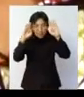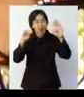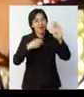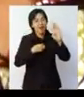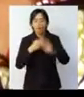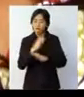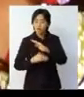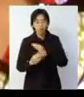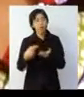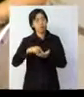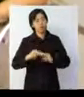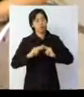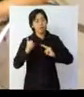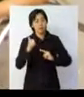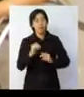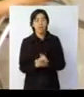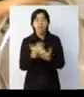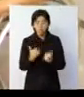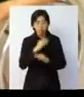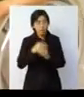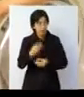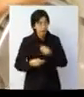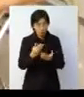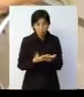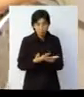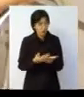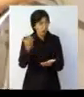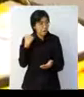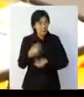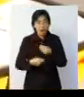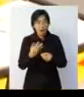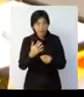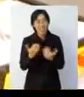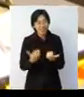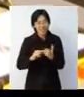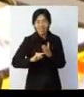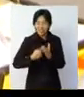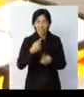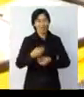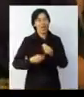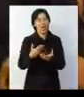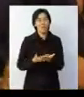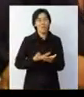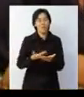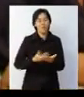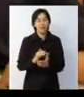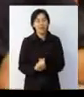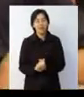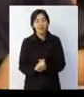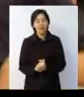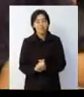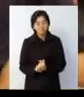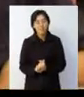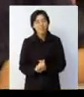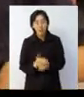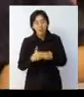รเงี้ยคือช่วยตัวเองได้เดี๋ยวนี้เขาก็ขายหวยแล้วนะก่อนนี้เขาไม่ได้ขายนะวันนี้เขาเพิ่งขายเนี่ยวันนี้แม่เขาบอ